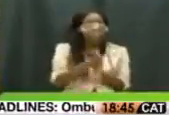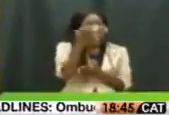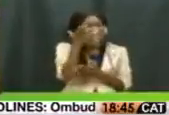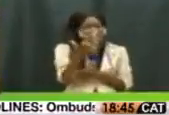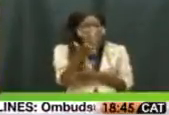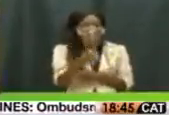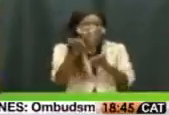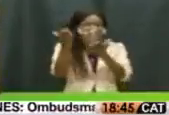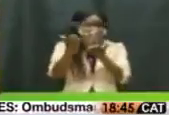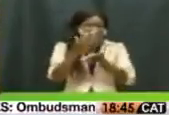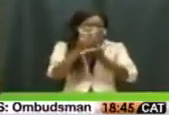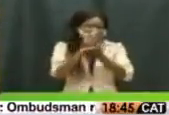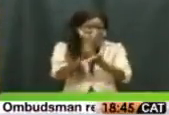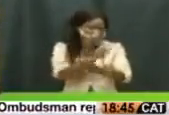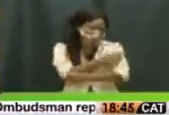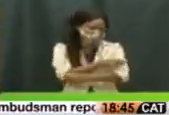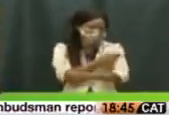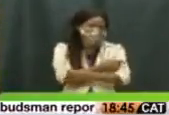anathandizidwa